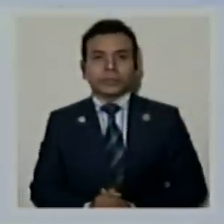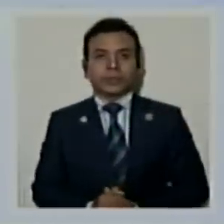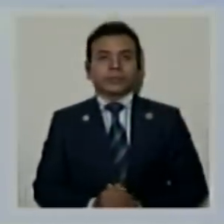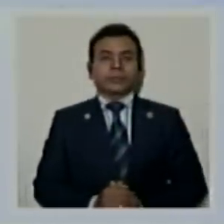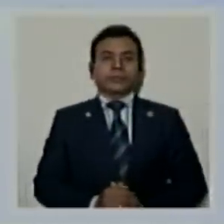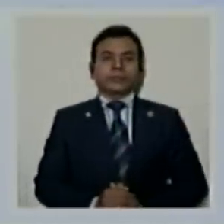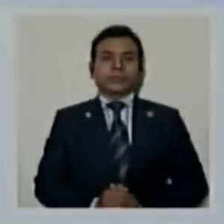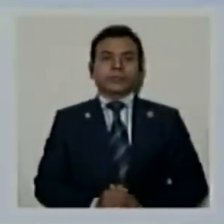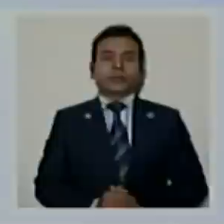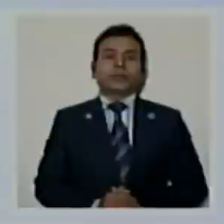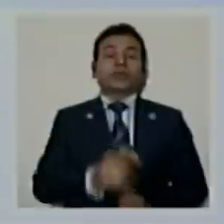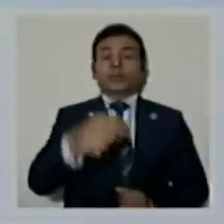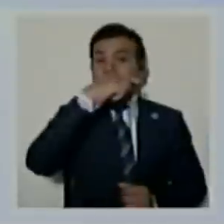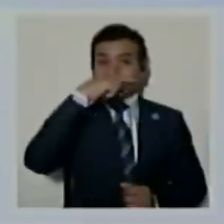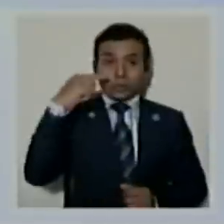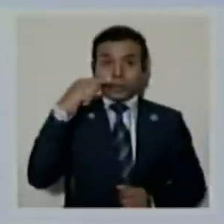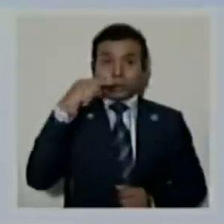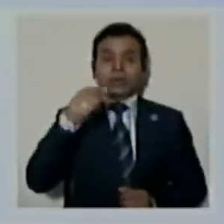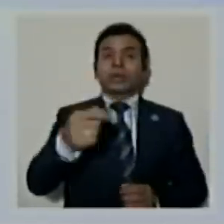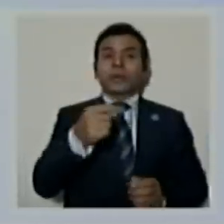10 জনের মধ্যে আমরা যদি বয়স বিভাজনে যাই,